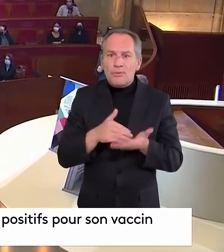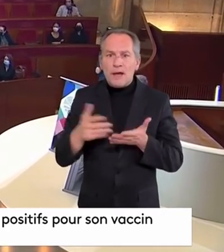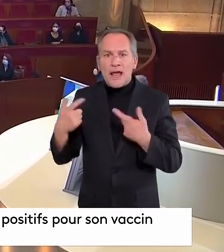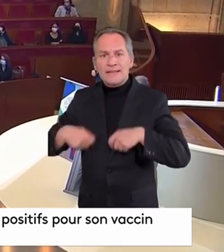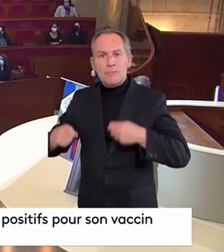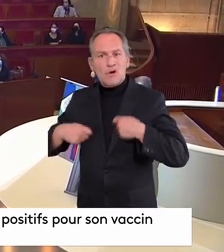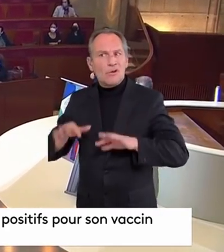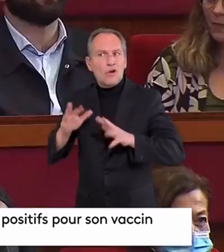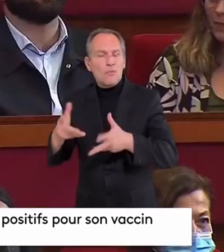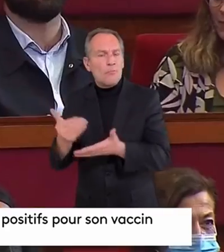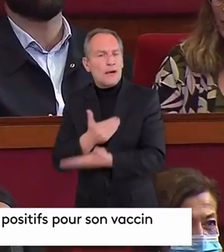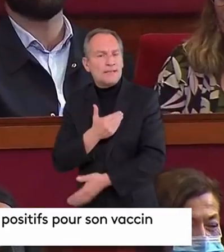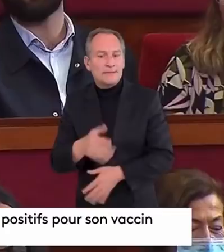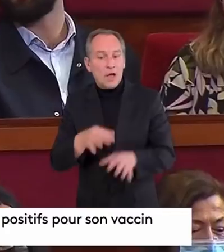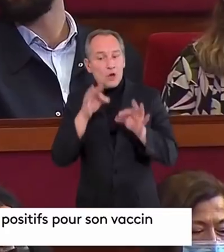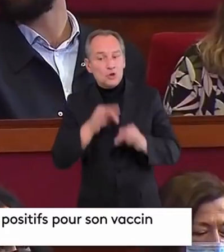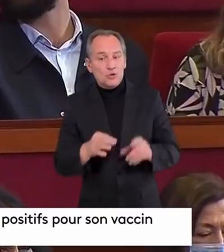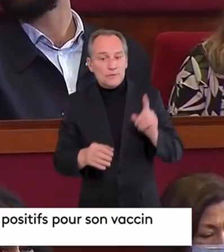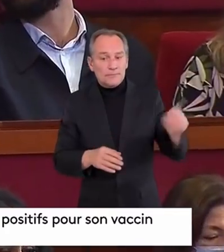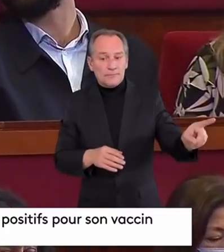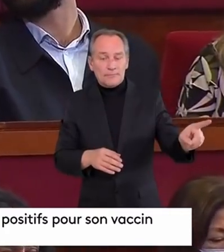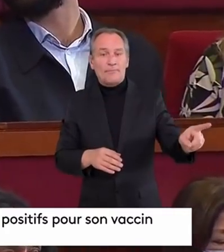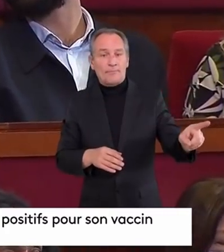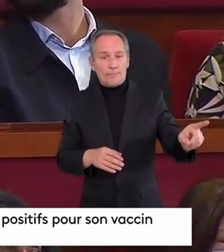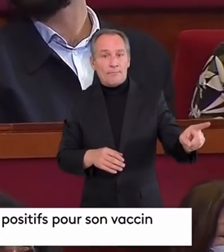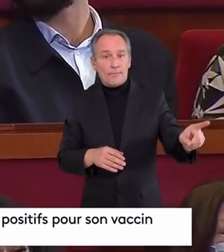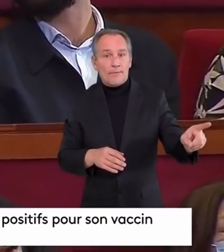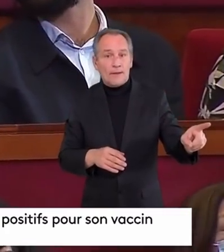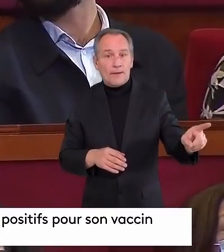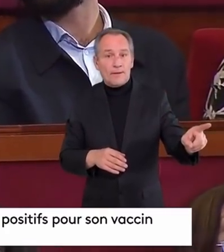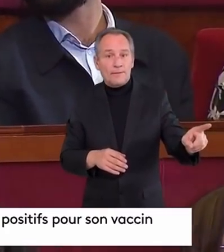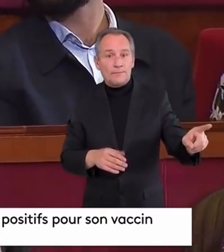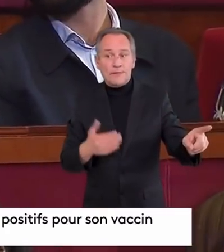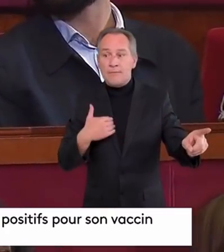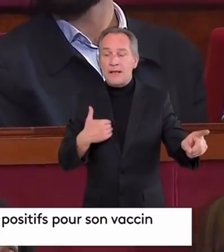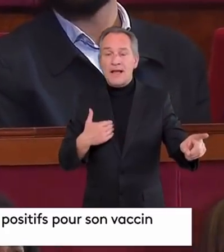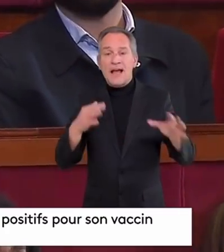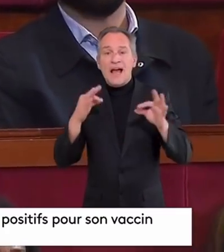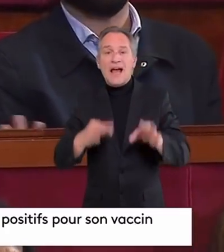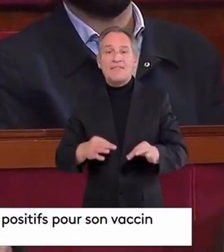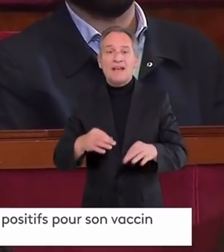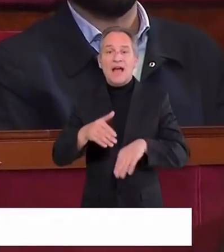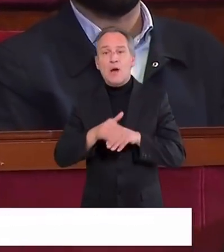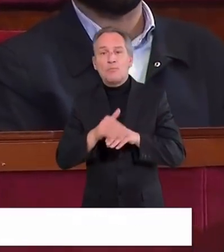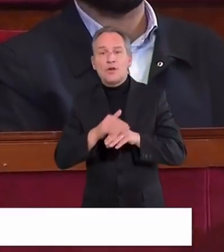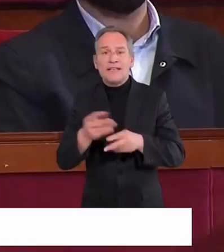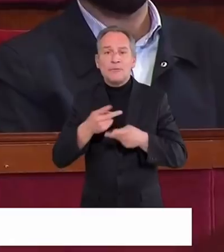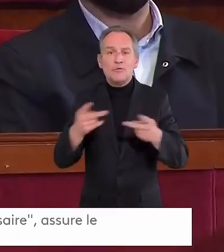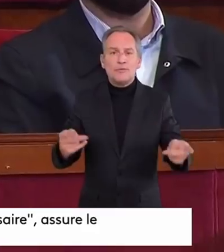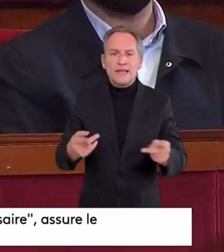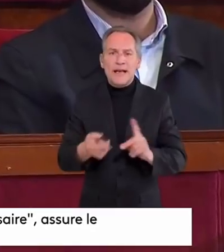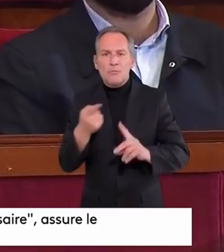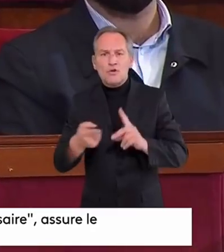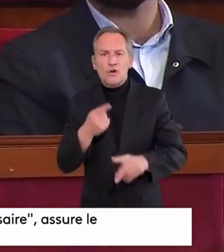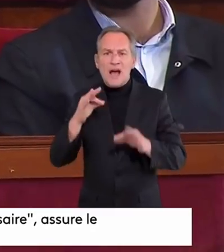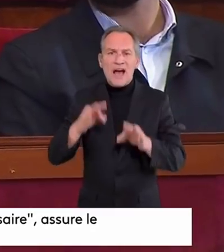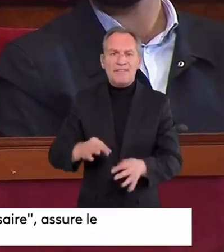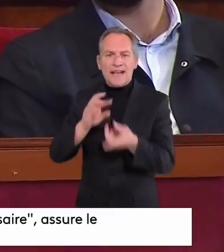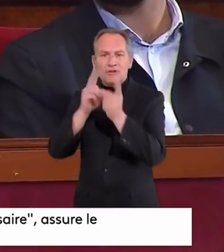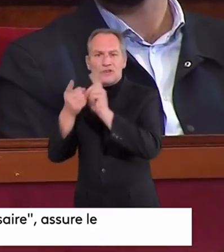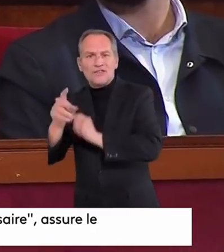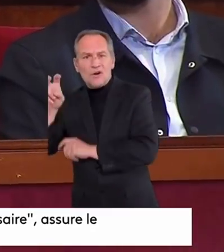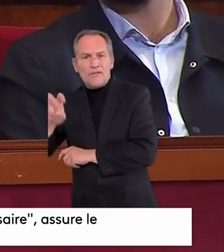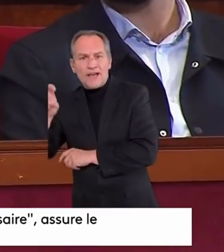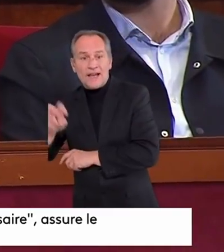tout à fait, parce que c'est aussi un des enjeux des défis de la transition qui appellent des politiques publiques évidemment ambitieuses. Et donc la fiscalité, c'est